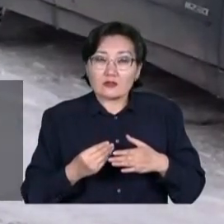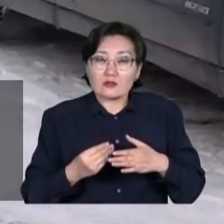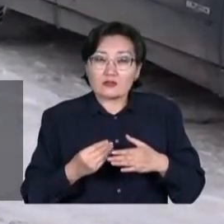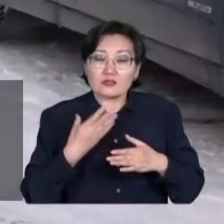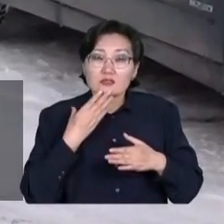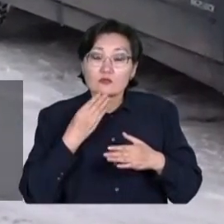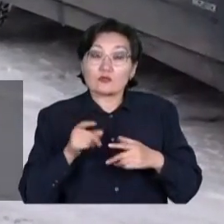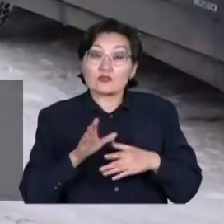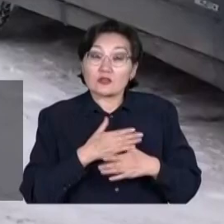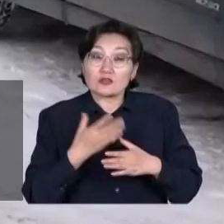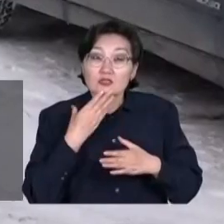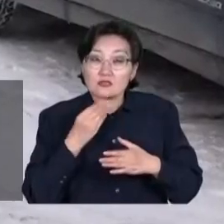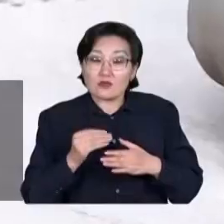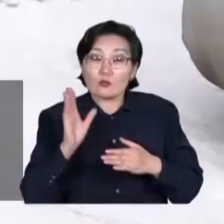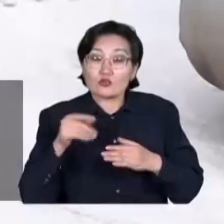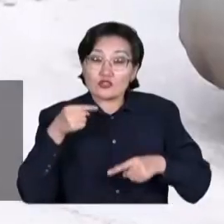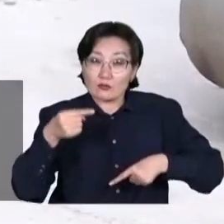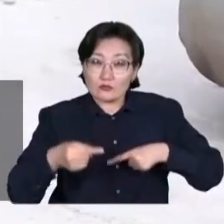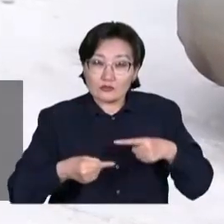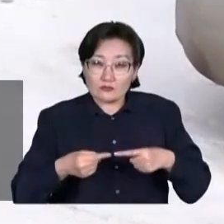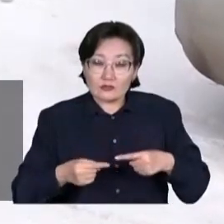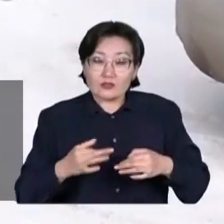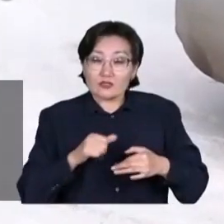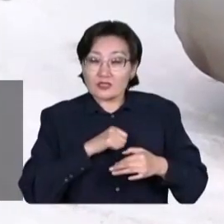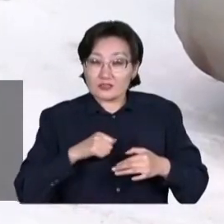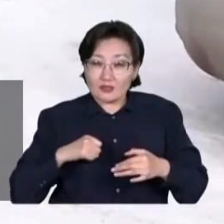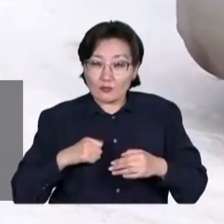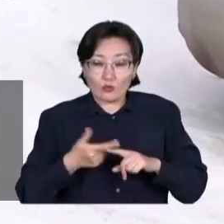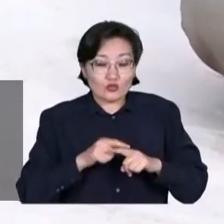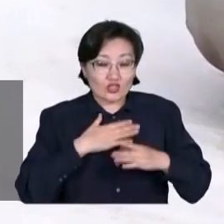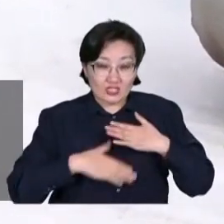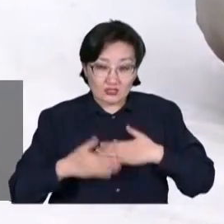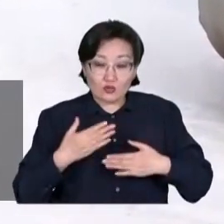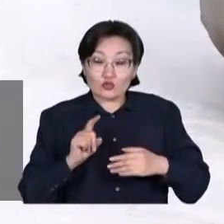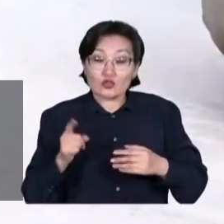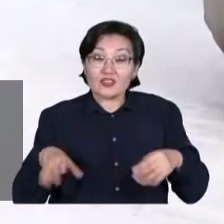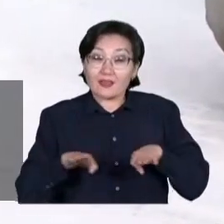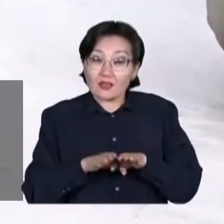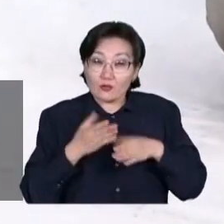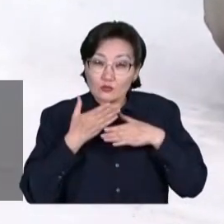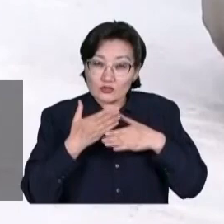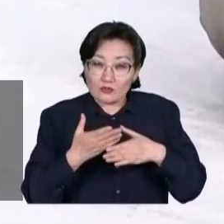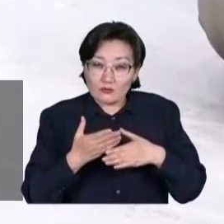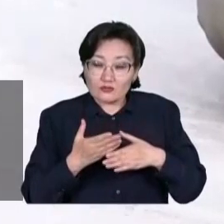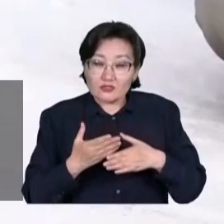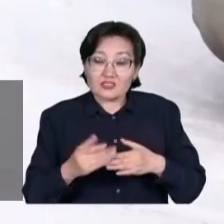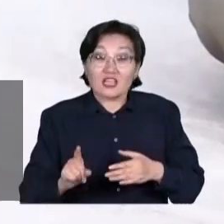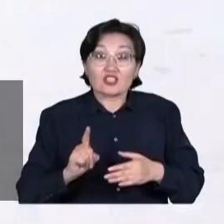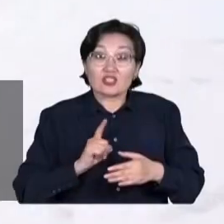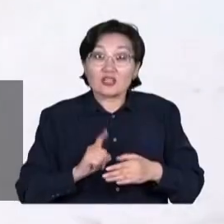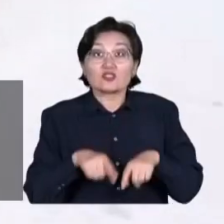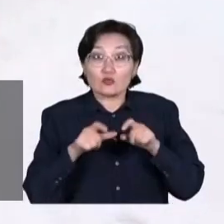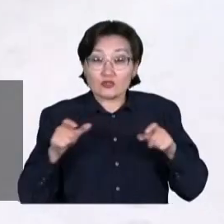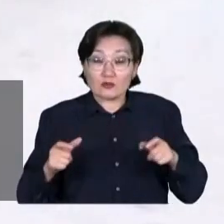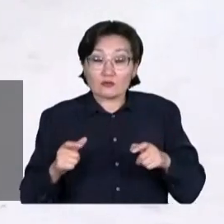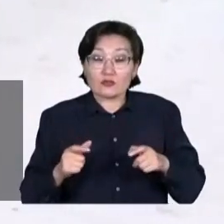что это начинание очень хорошее. Я прям сама очень рада, что такая помощь, наконец-то дождались люди.